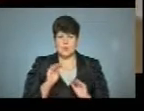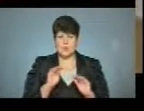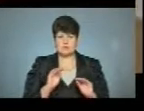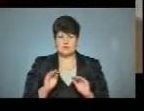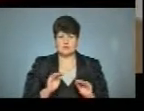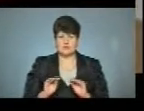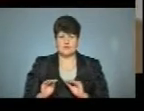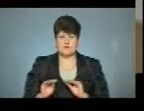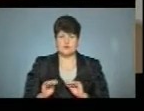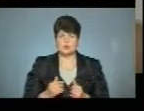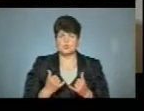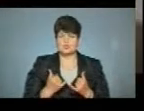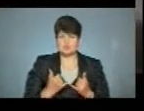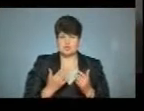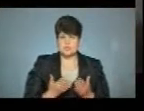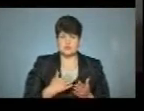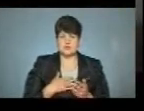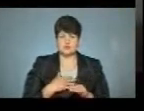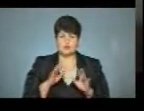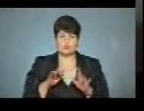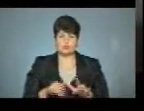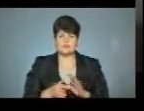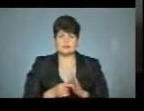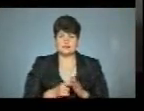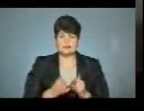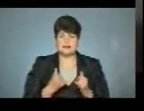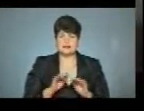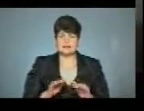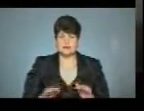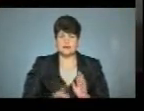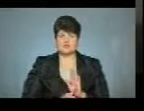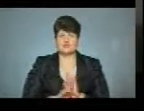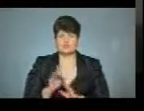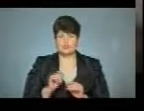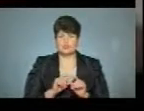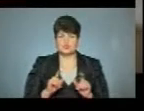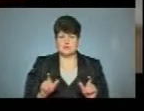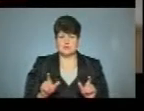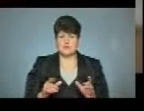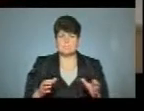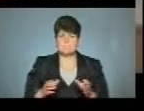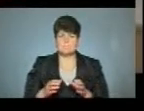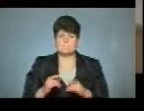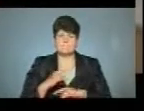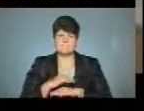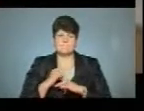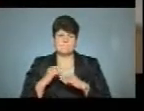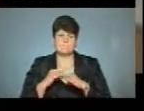облаштувати і осучаснити наш комп'ютерний клас саме для дітей початкової школи. Парти і столи,